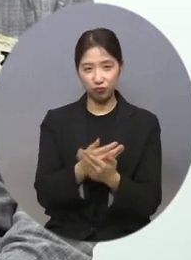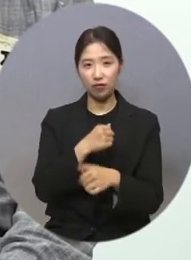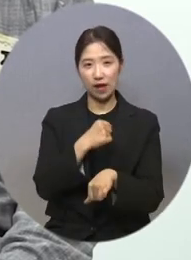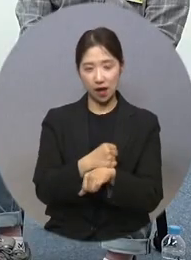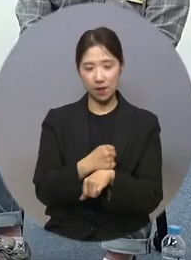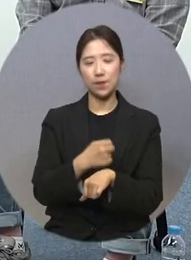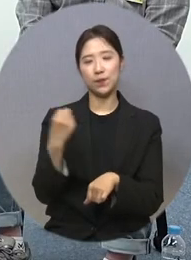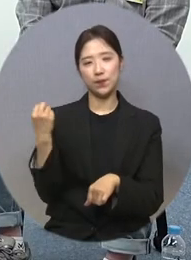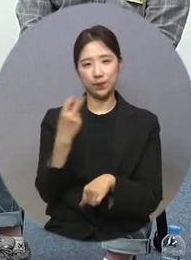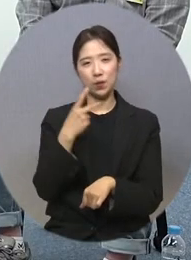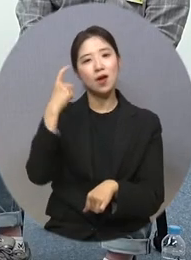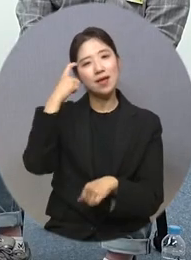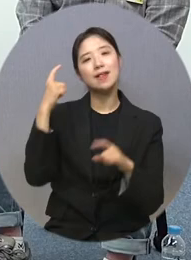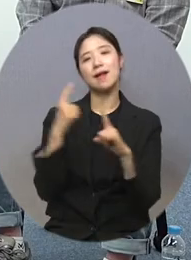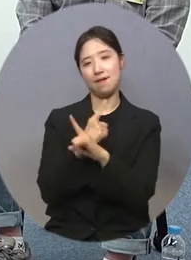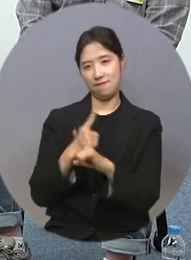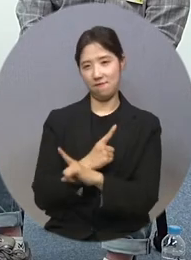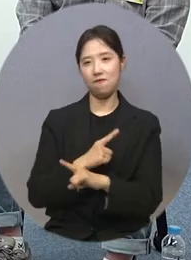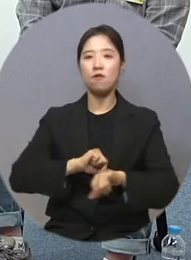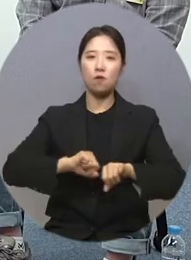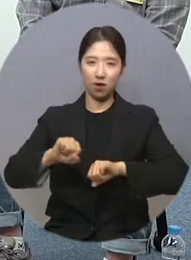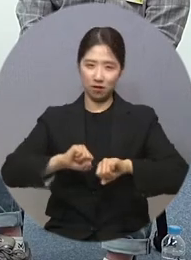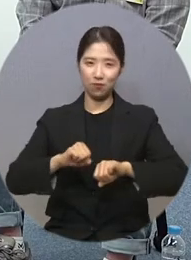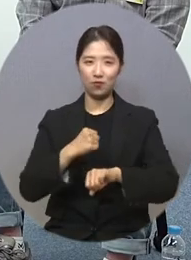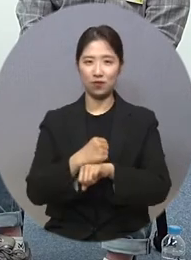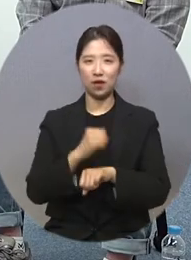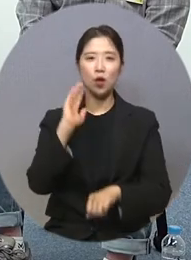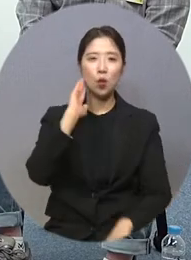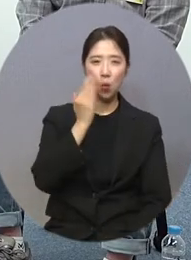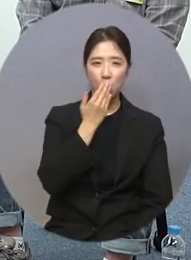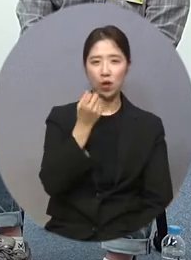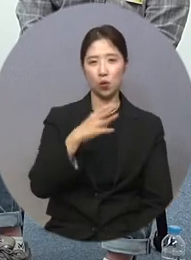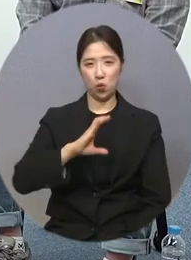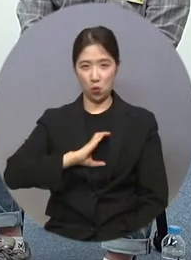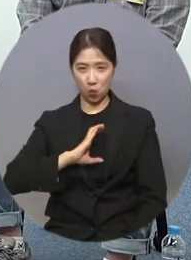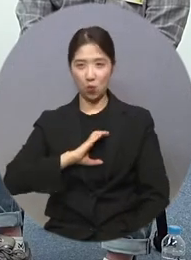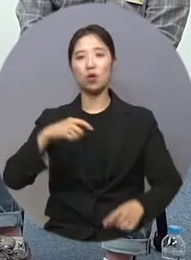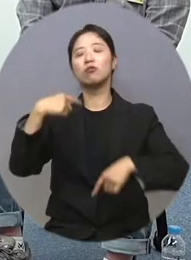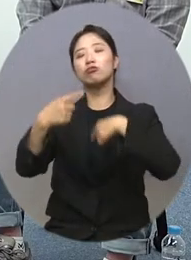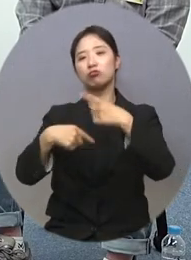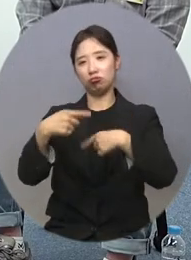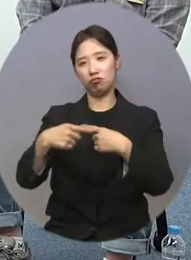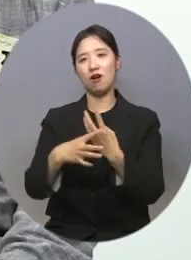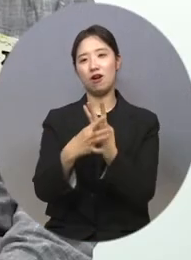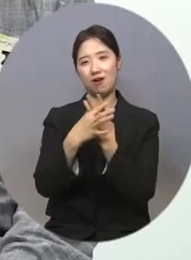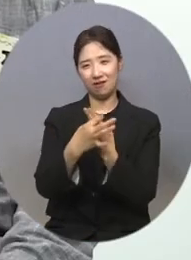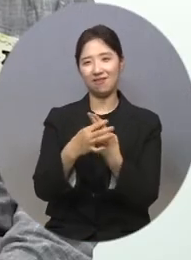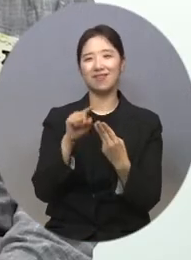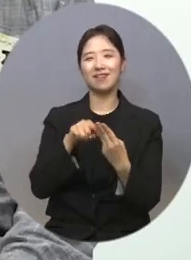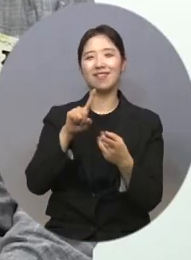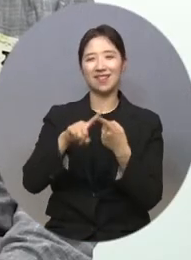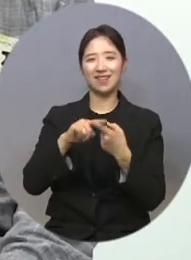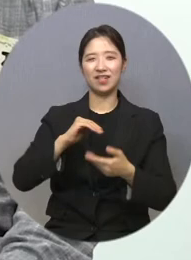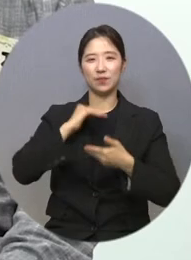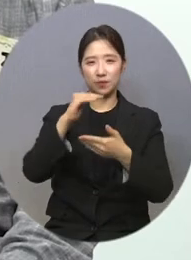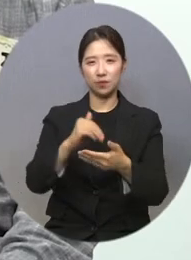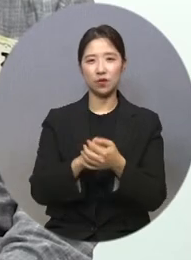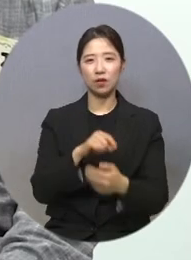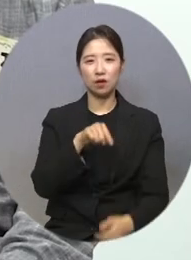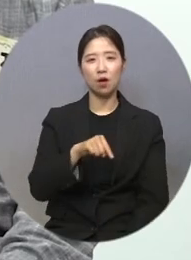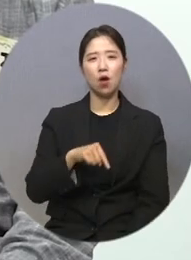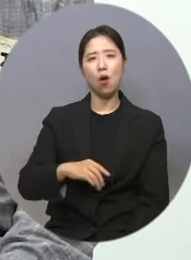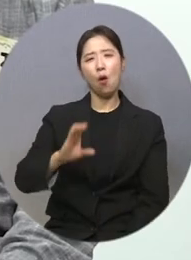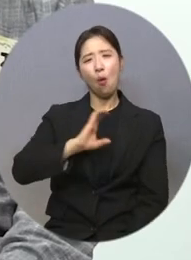그리고 인식 개선 활동 같은 걸 하는데요. 농인과 코다 그리고 수어에 대해서 얘기를 합니다. 사실 왜 코다들이